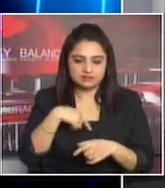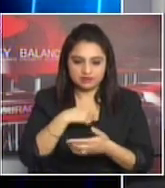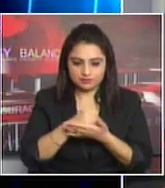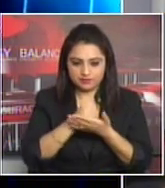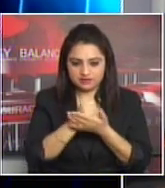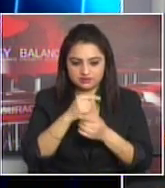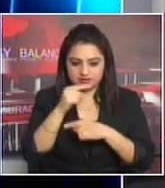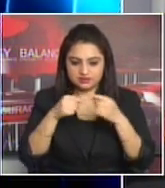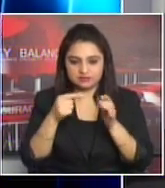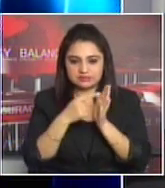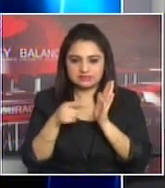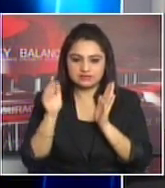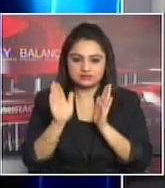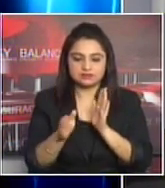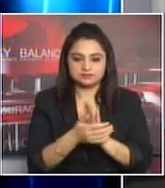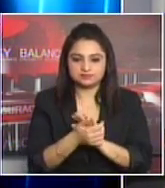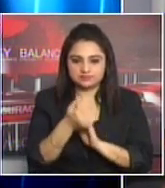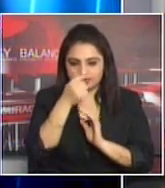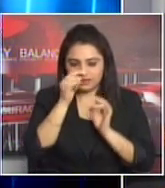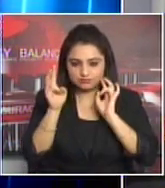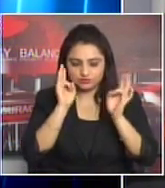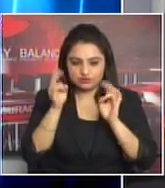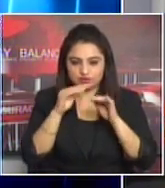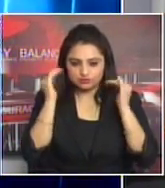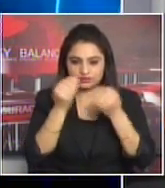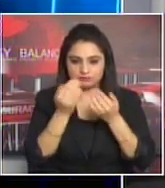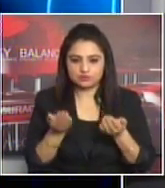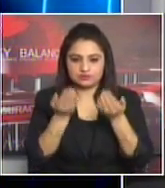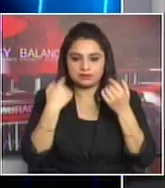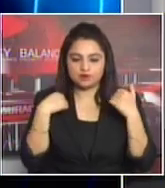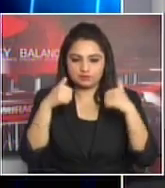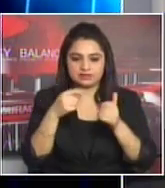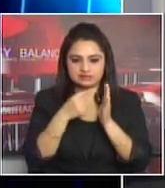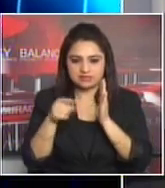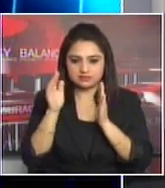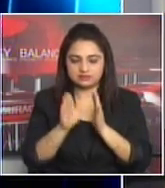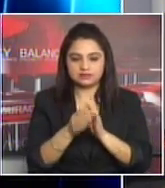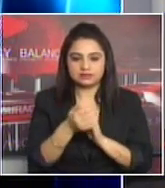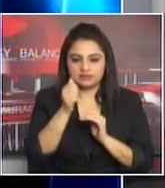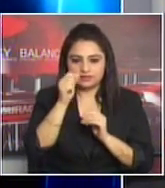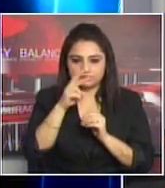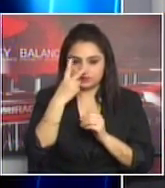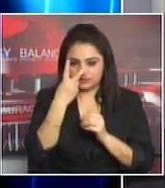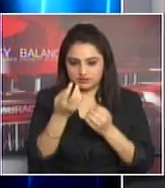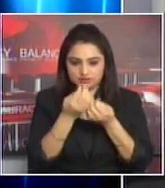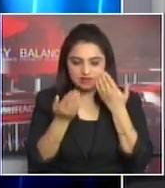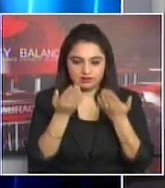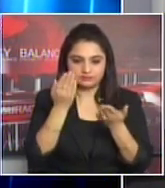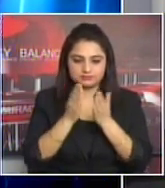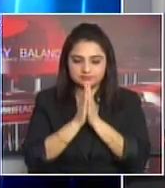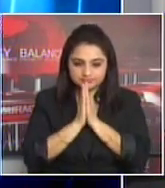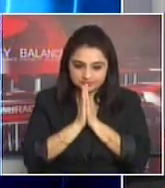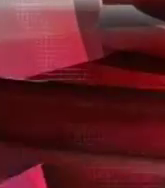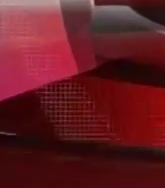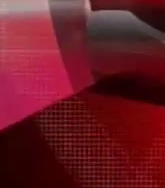समाचार दिने हाम्रो प्रयास निरन्तर जारी रहनेछ। गाउँ सहर र दुनियाँ ब्युझाउने हाम्रो अभियान जारी छ। एबिसी न्युज तपाईँ हेर्दै गर्नुहोला।